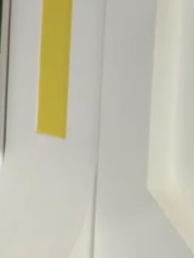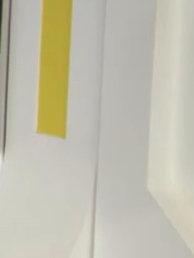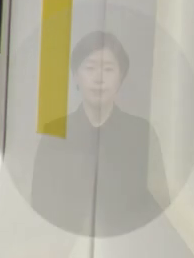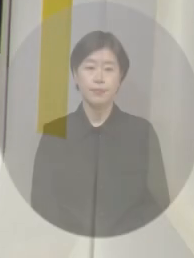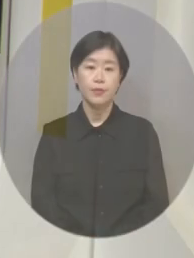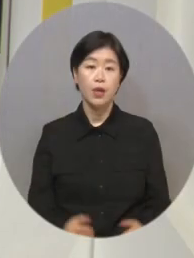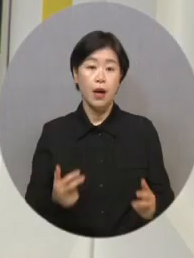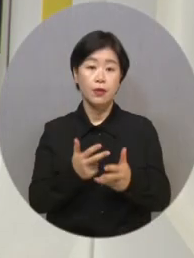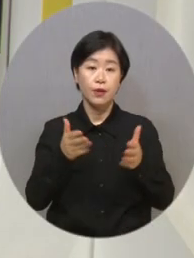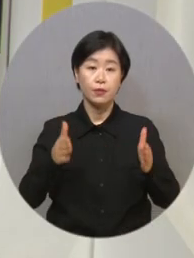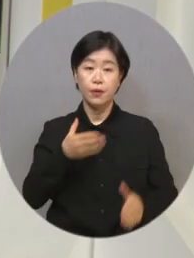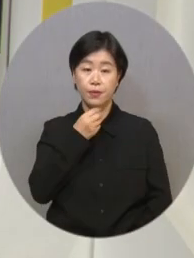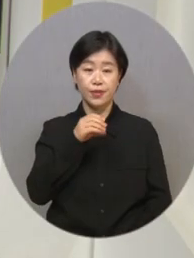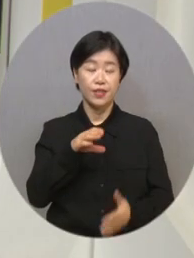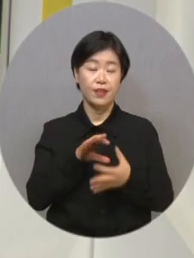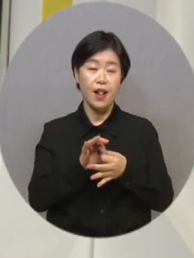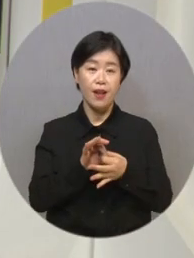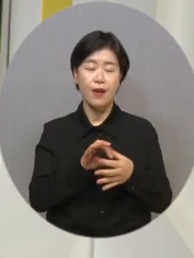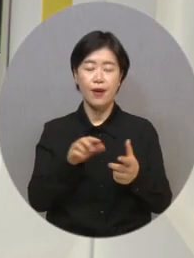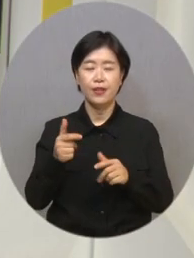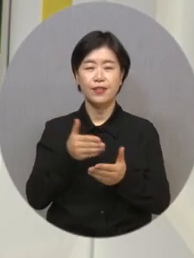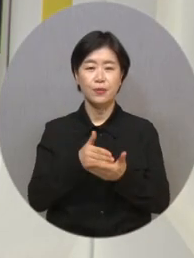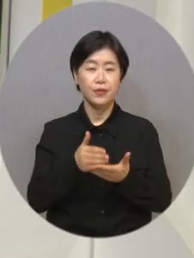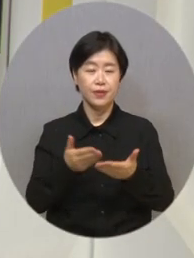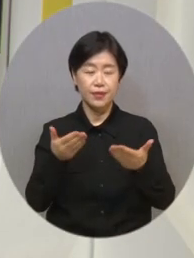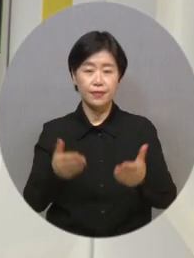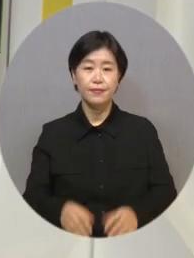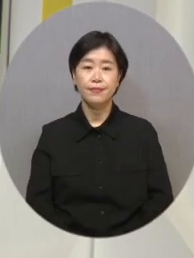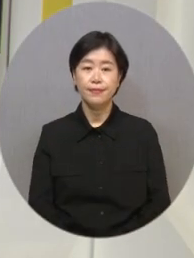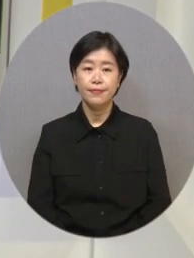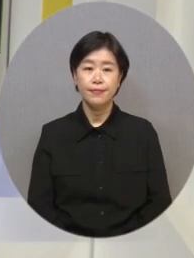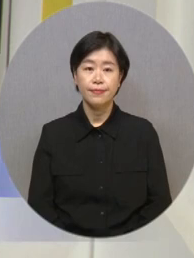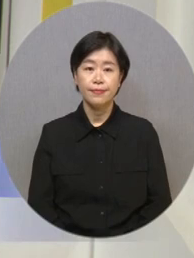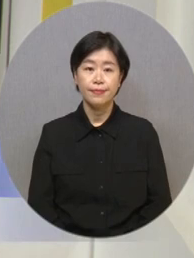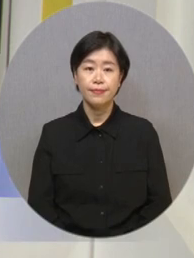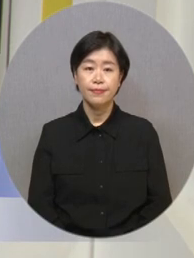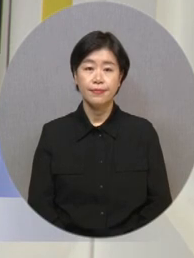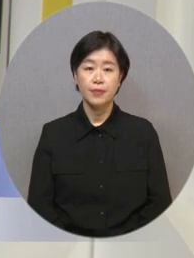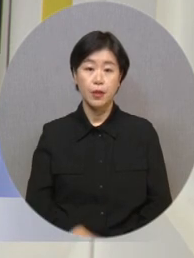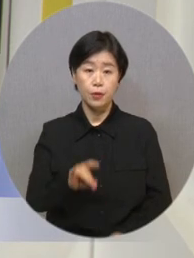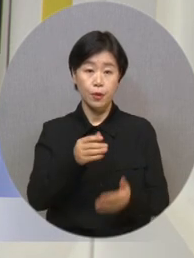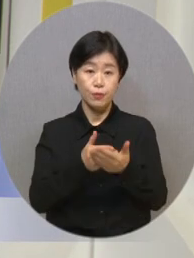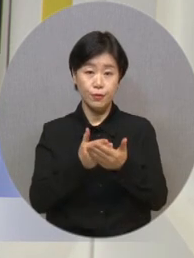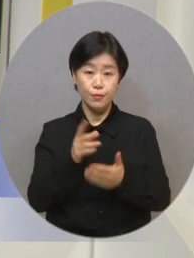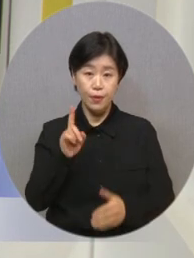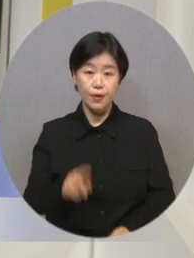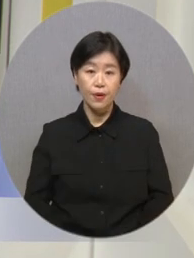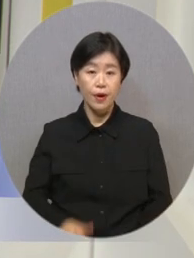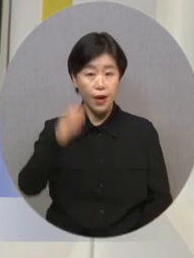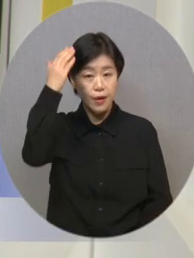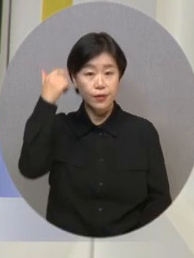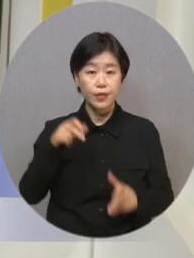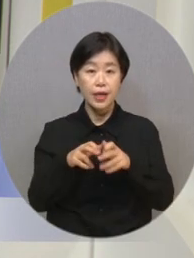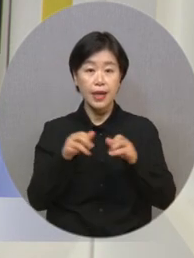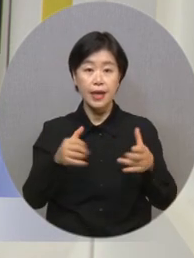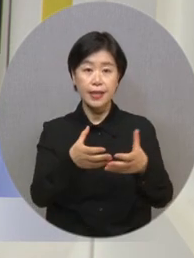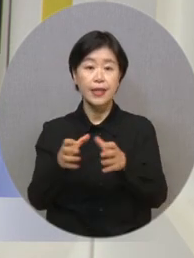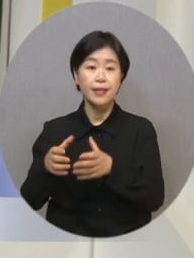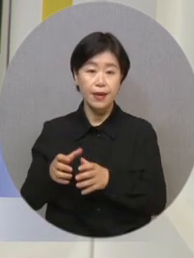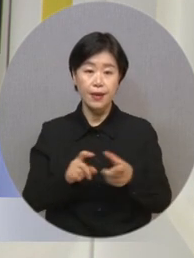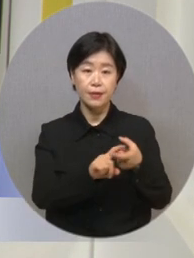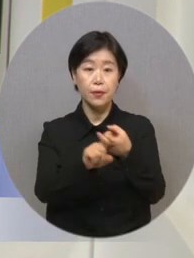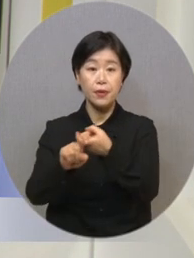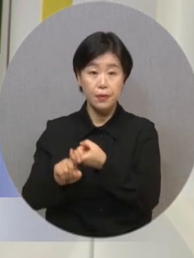한주간의 복지의 소식을 장애인 신문과 함께 만나봅니다 오늘 장애인 신문 1면에서 한국 장애인 단체 총